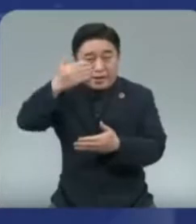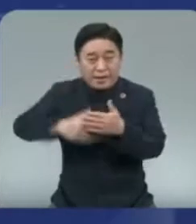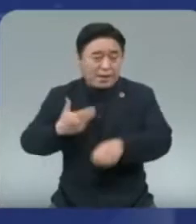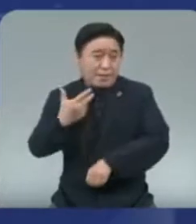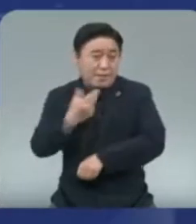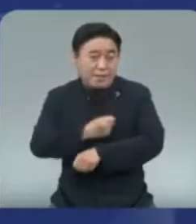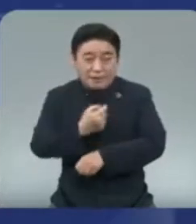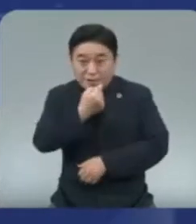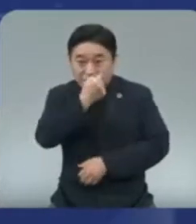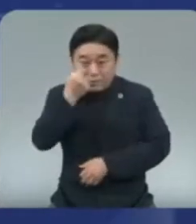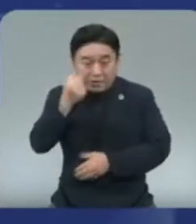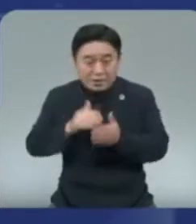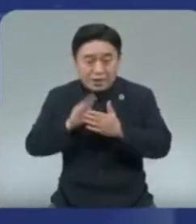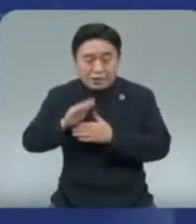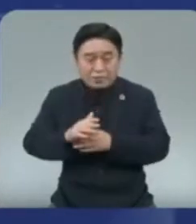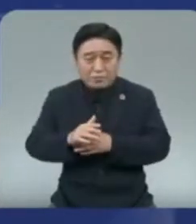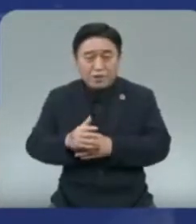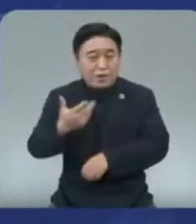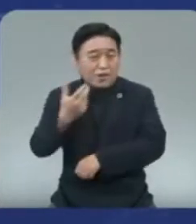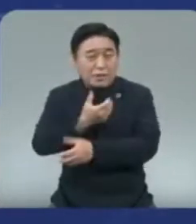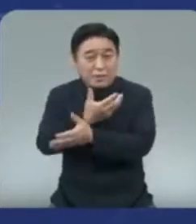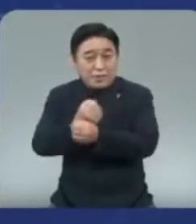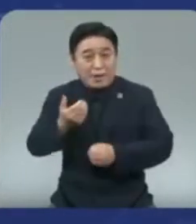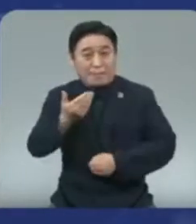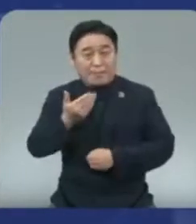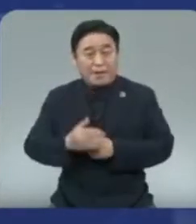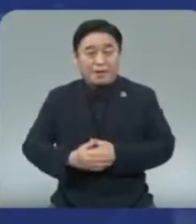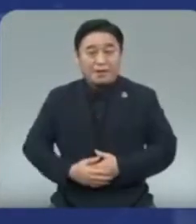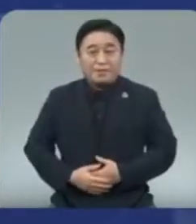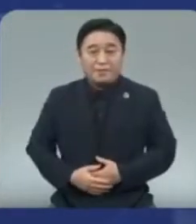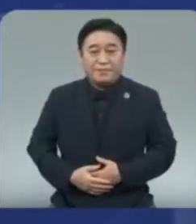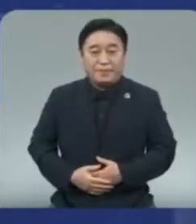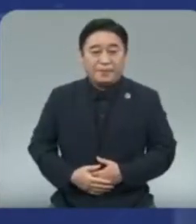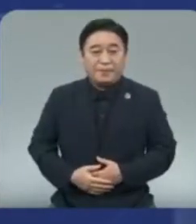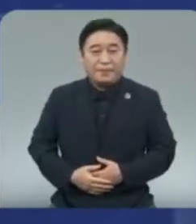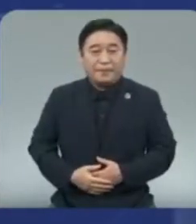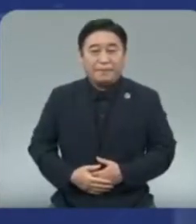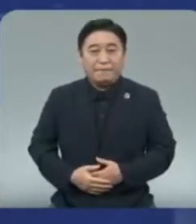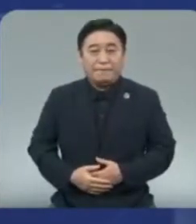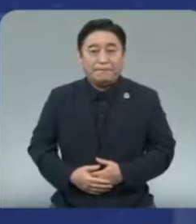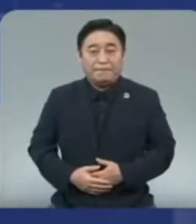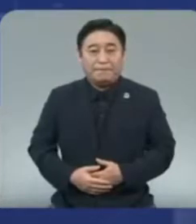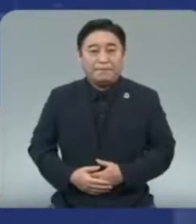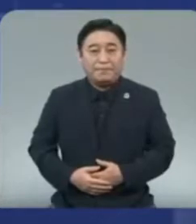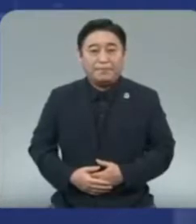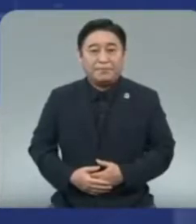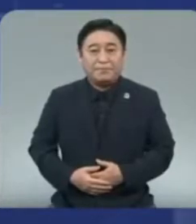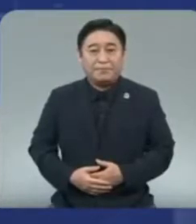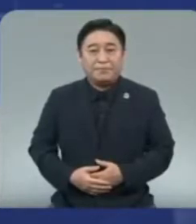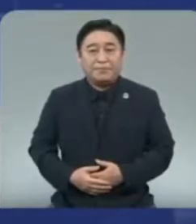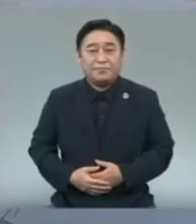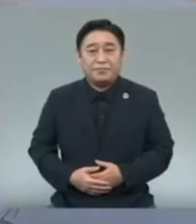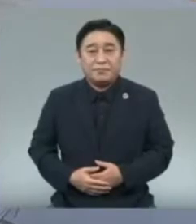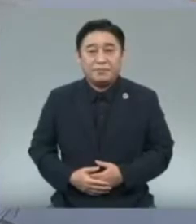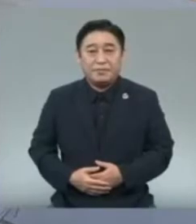백신을 조회한 후 당일 접종을 예약할 수 있게 됩니다. 임주영 기자의 보도입니다.